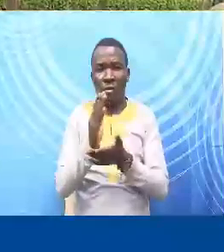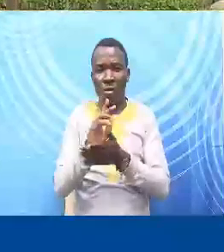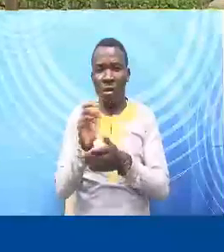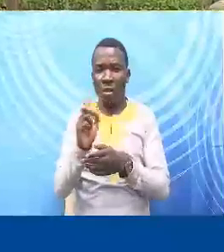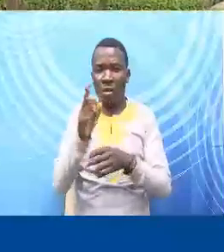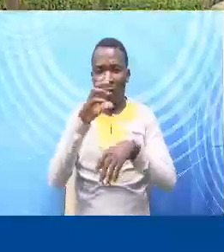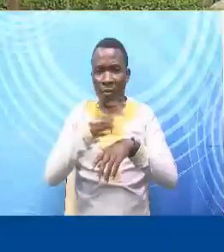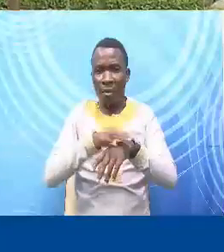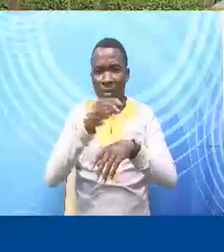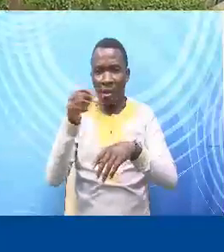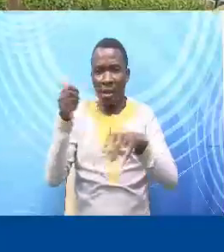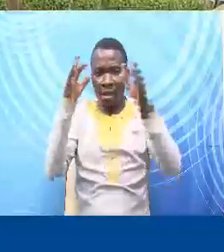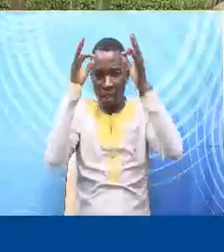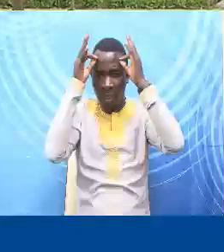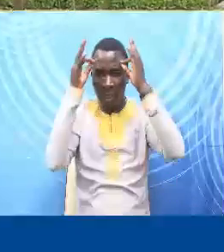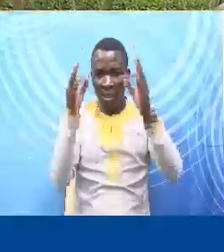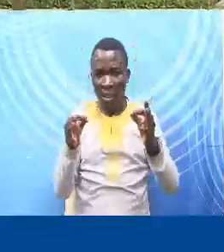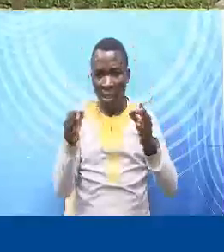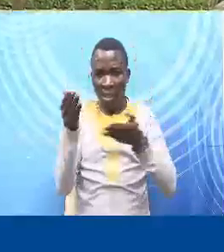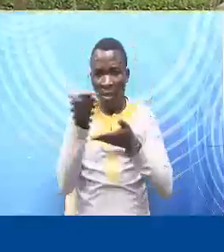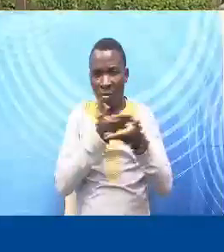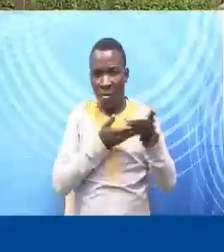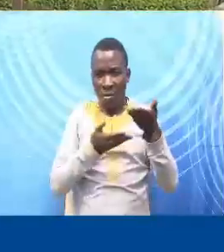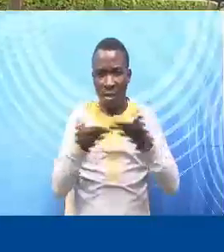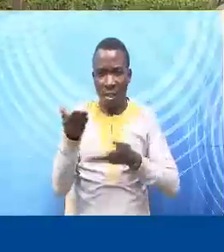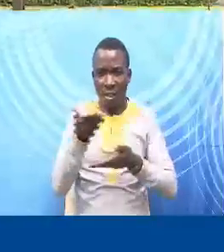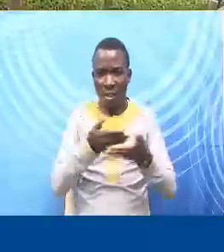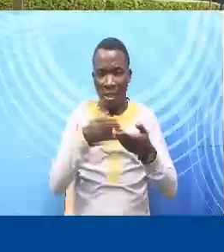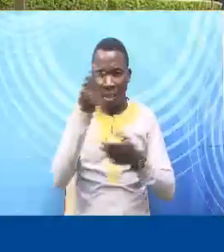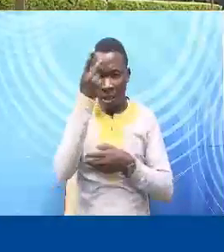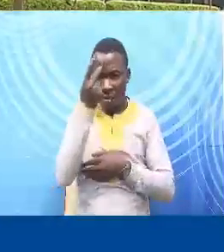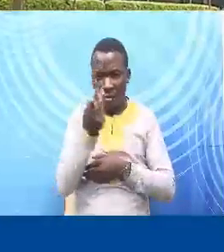myanzuro ngo uganire n'ababyeyi